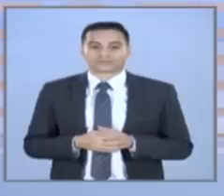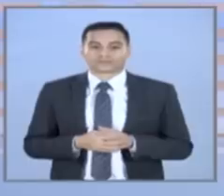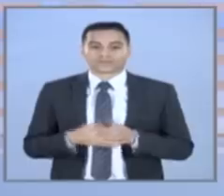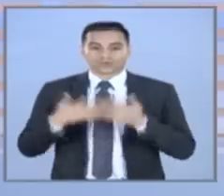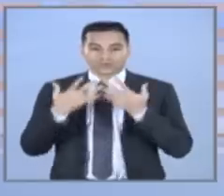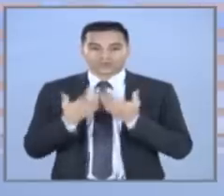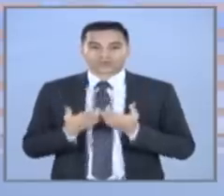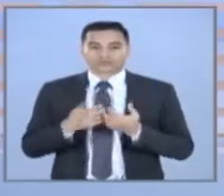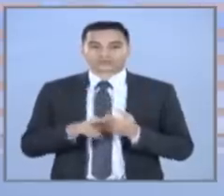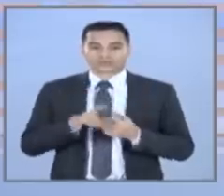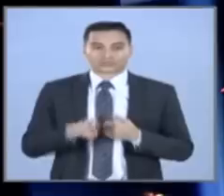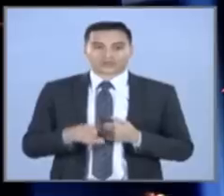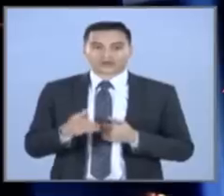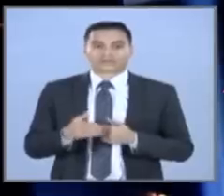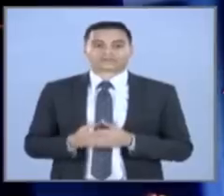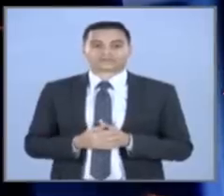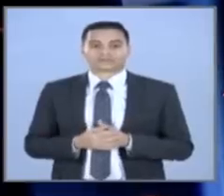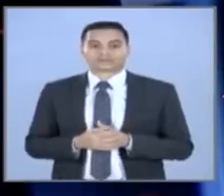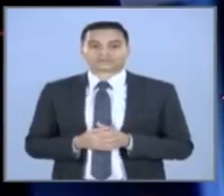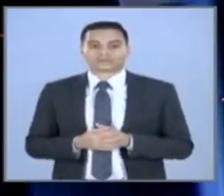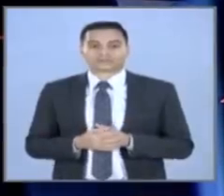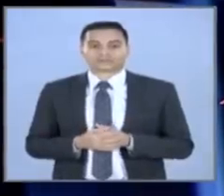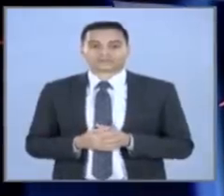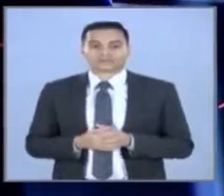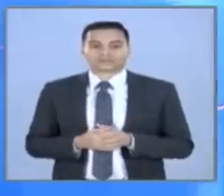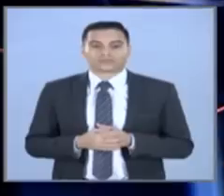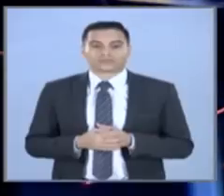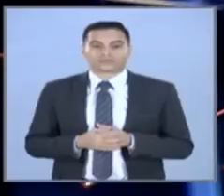قدرات ذهنية، والسؤال هو،